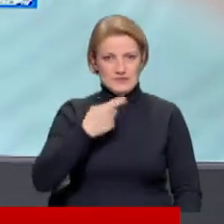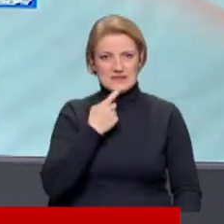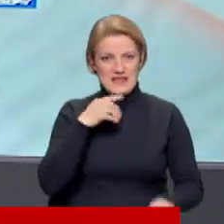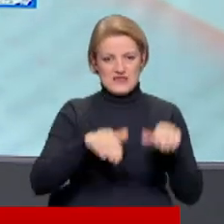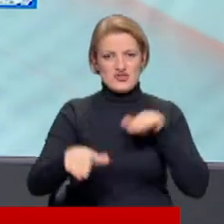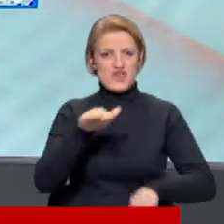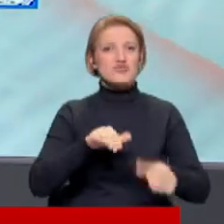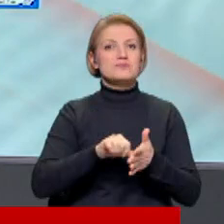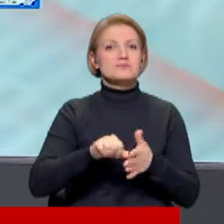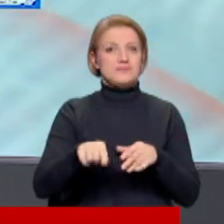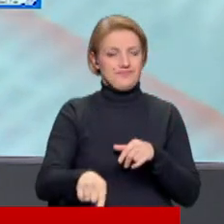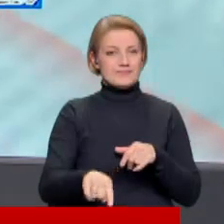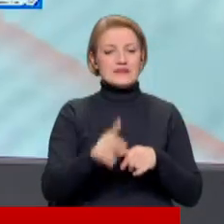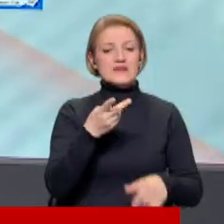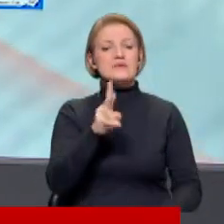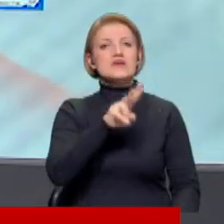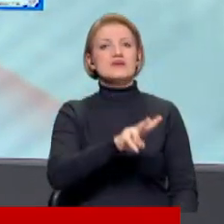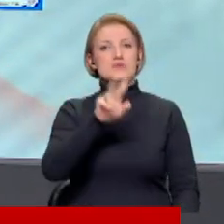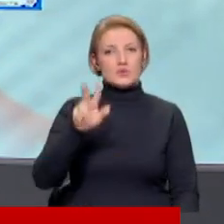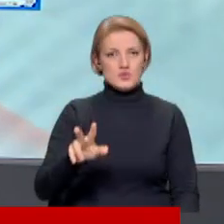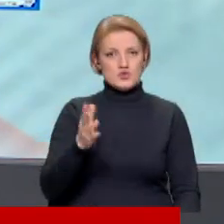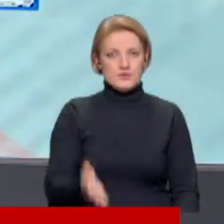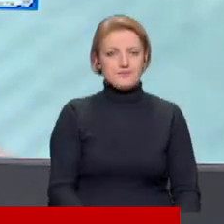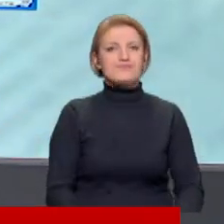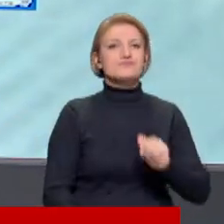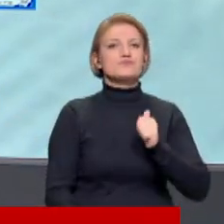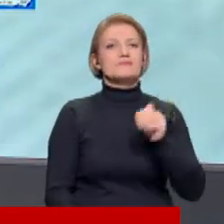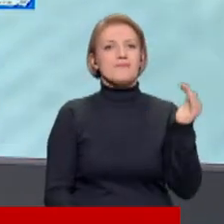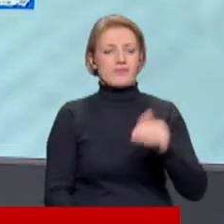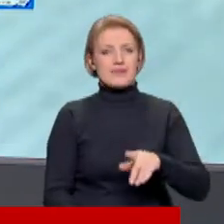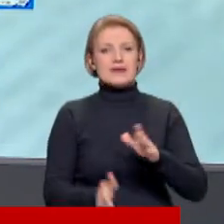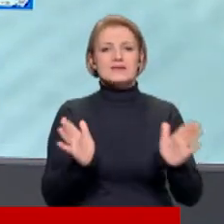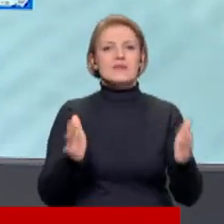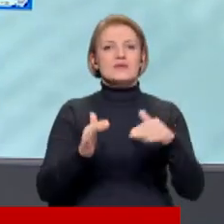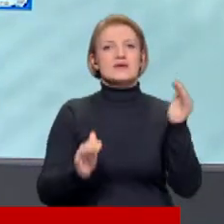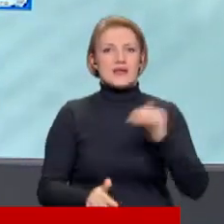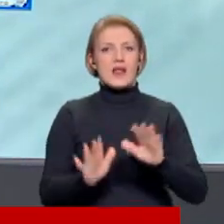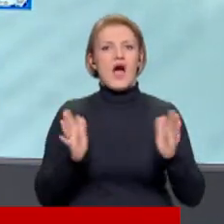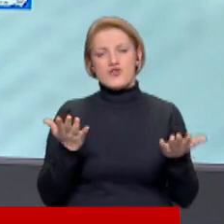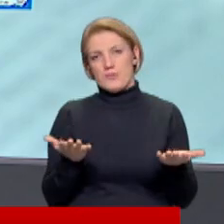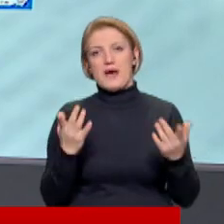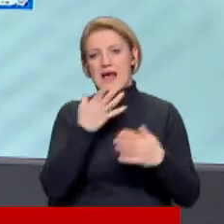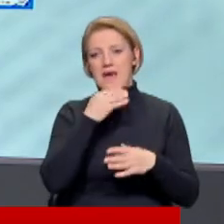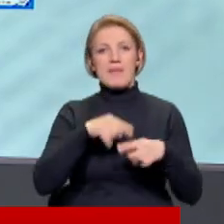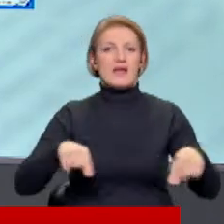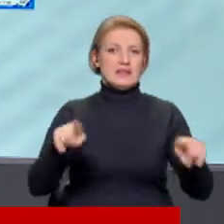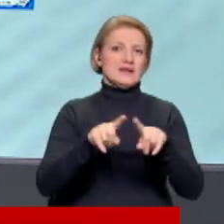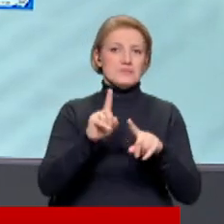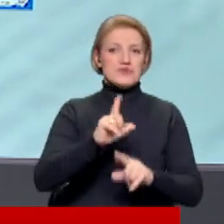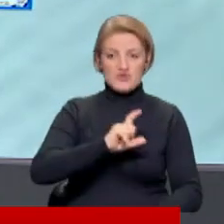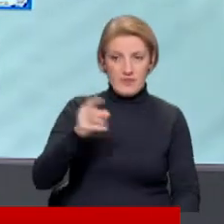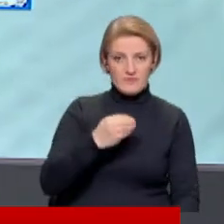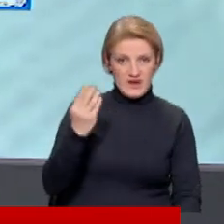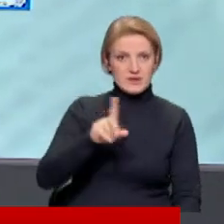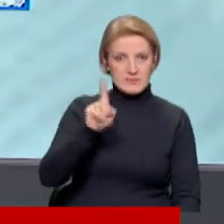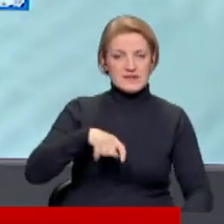takvim döndü 2023'e geldik günü geldiğinde sandık geldiğinde acaba emeklide bir yanıt